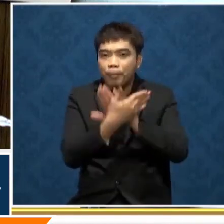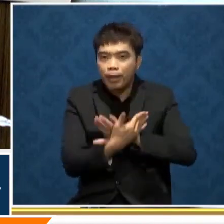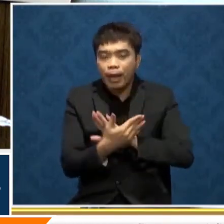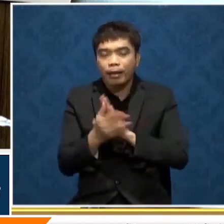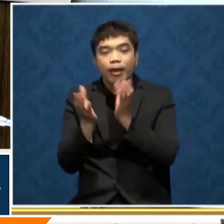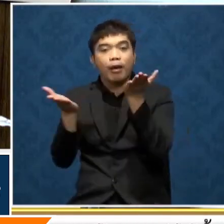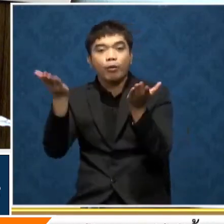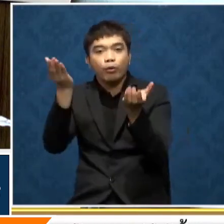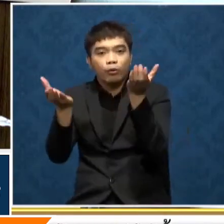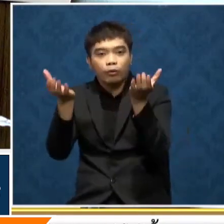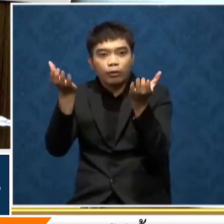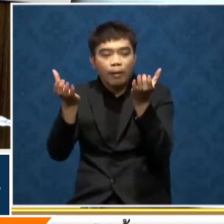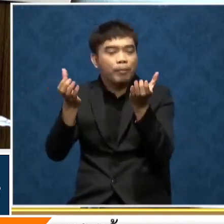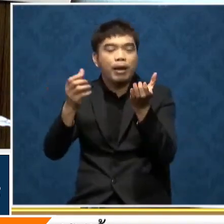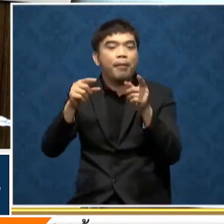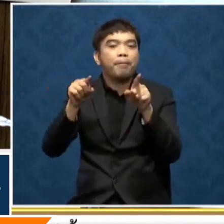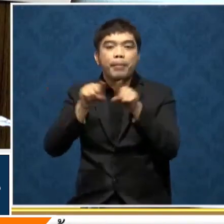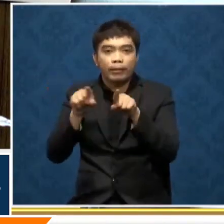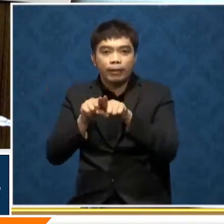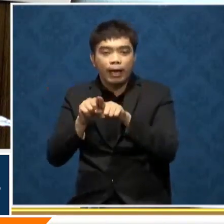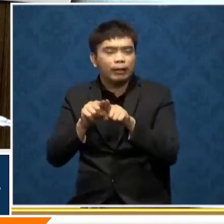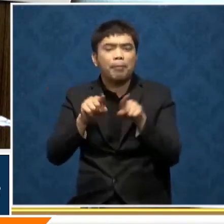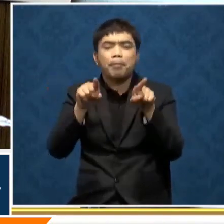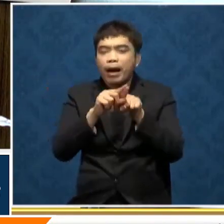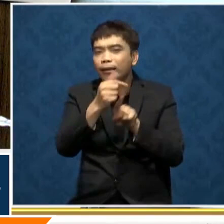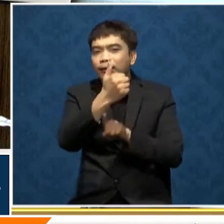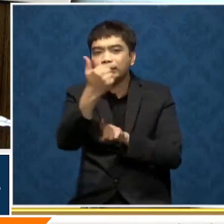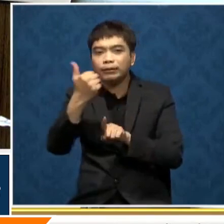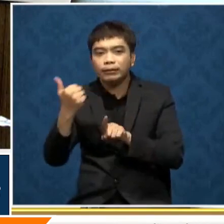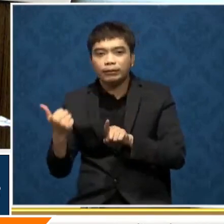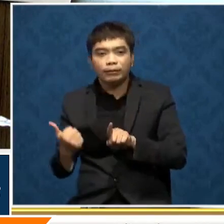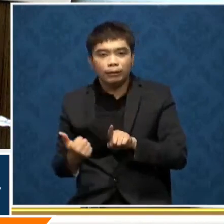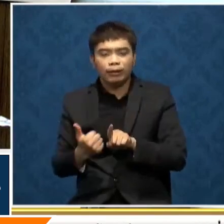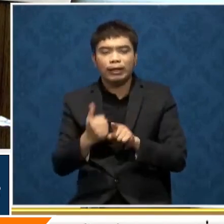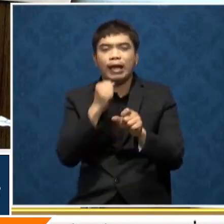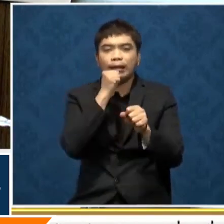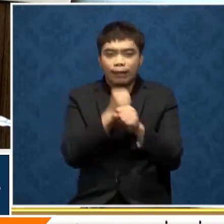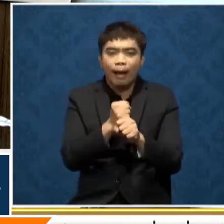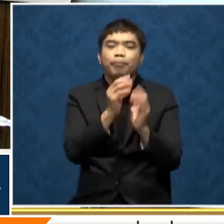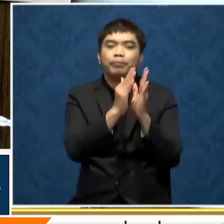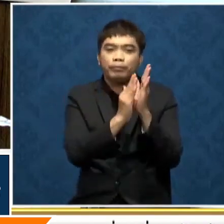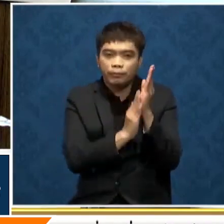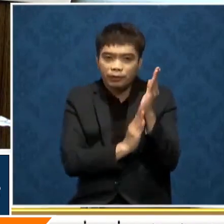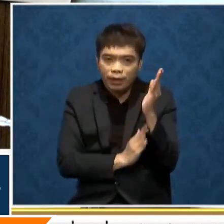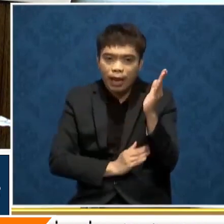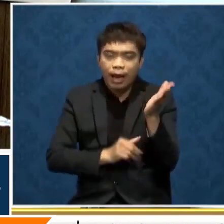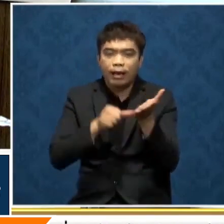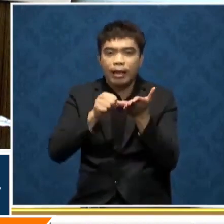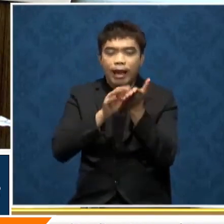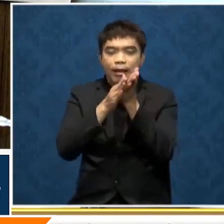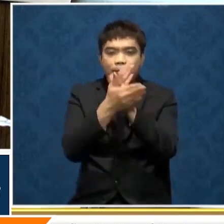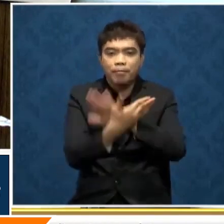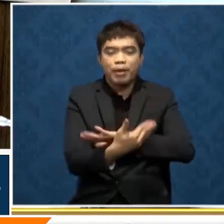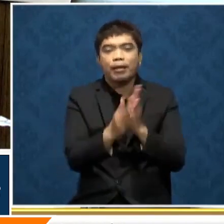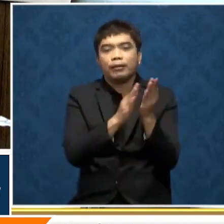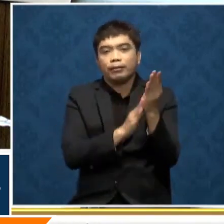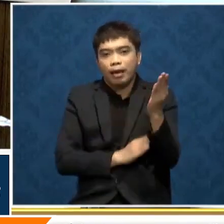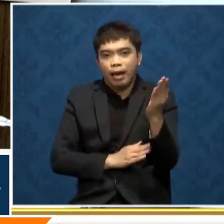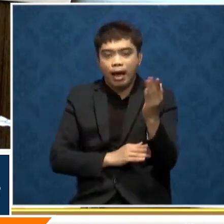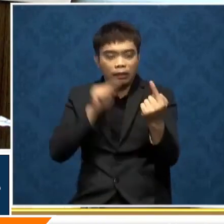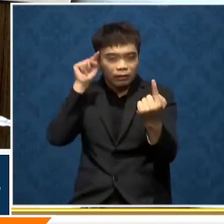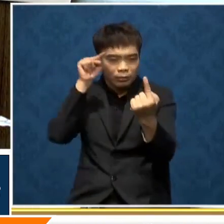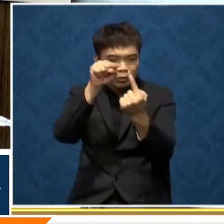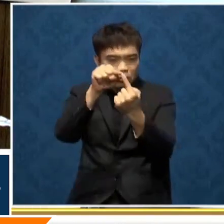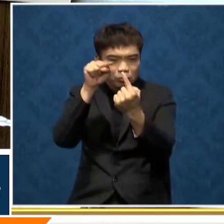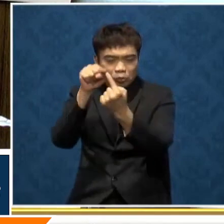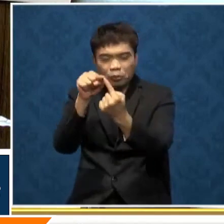เหมือนกับการปฏิรูปด้านอื่นๆครับคือทำอย่างล่าช้าและสัมฤทธิ์ผลไม่น่า